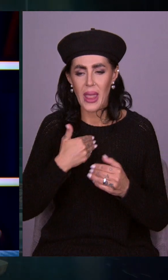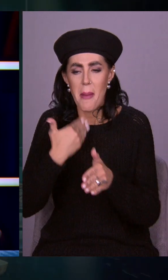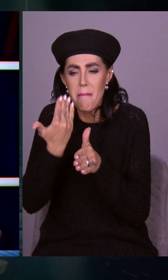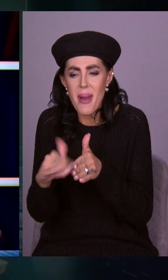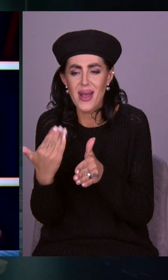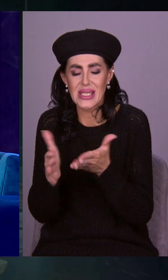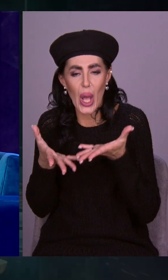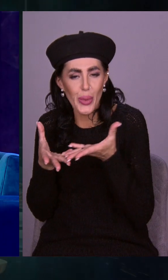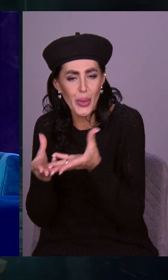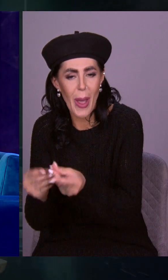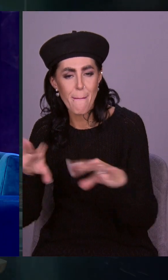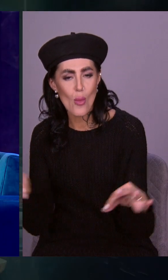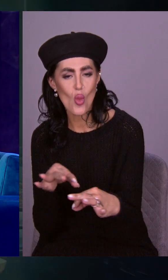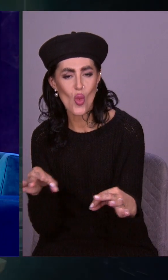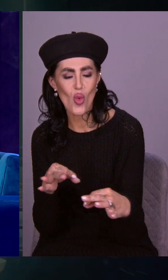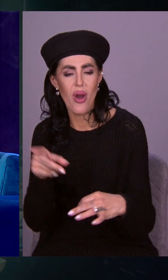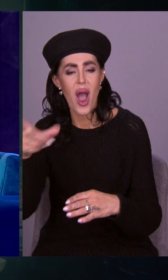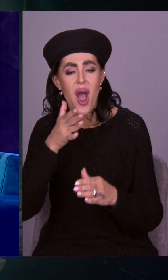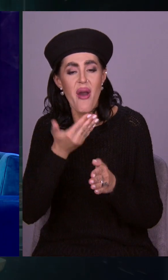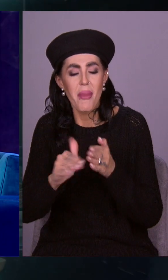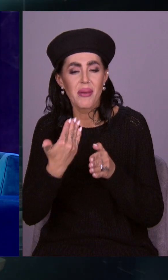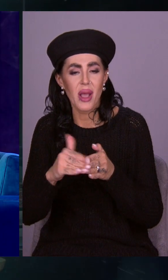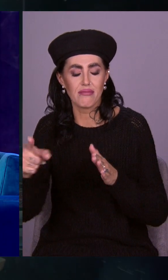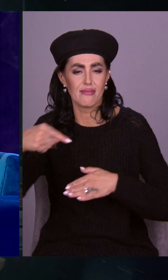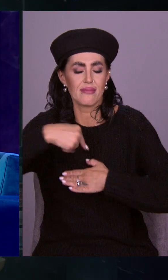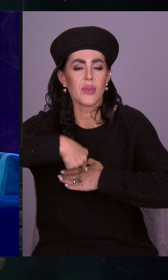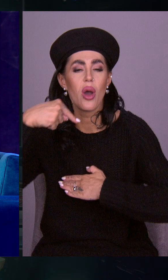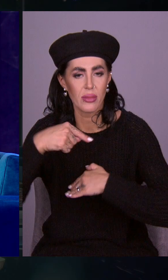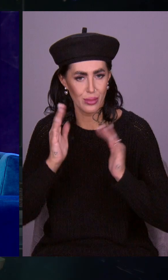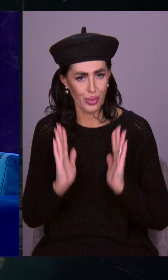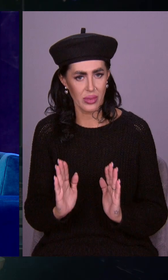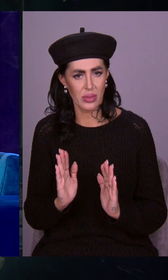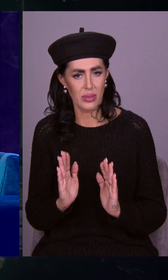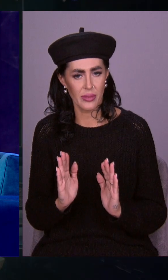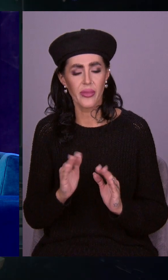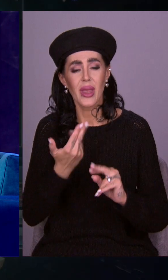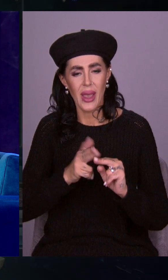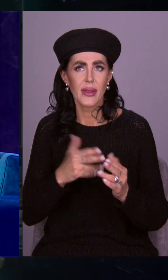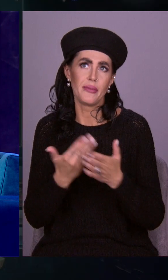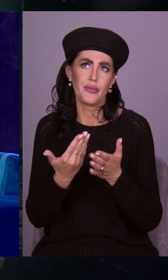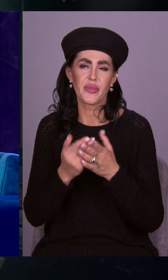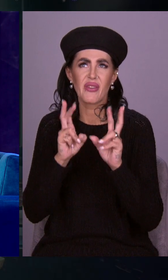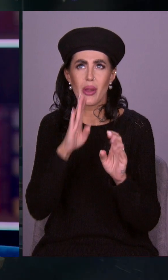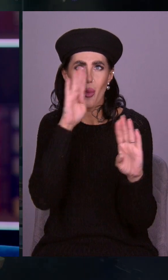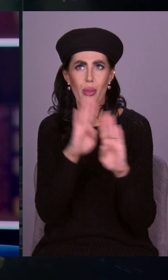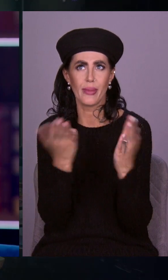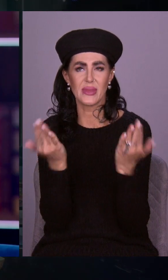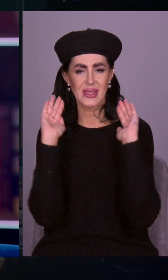зняти, щоб добратися. Так, власне. Але це не просто так зроблено, адже це також типу певний захист. І